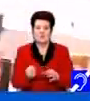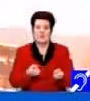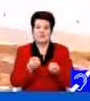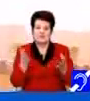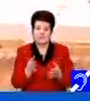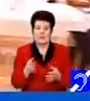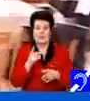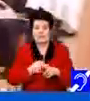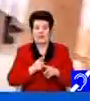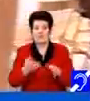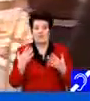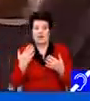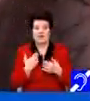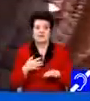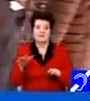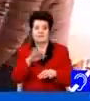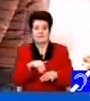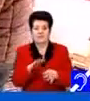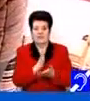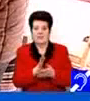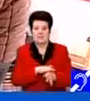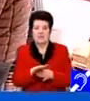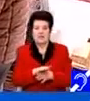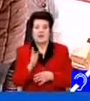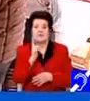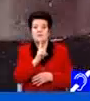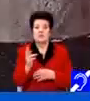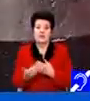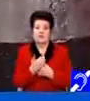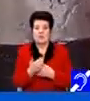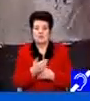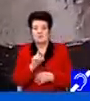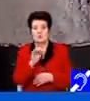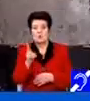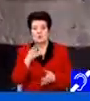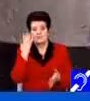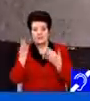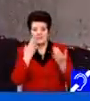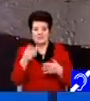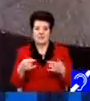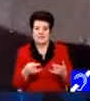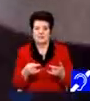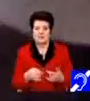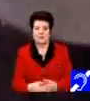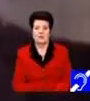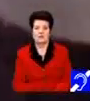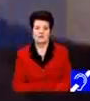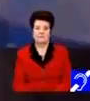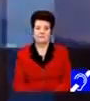de mini-vacanță, pensiunile sunt pline. Cine ne sunt oaspeții și cum se distrează ei, vedeți imediat în telejurnal.